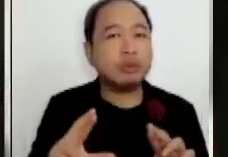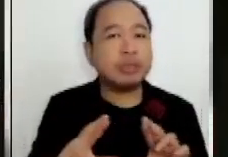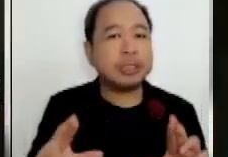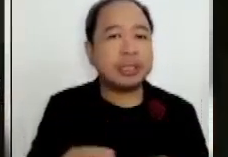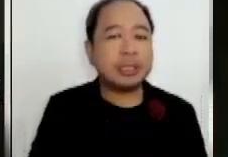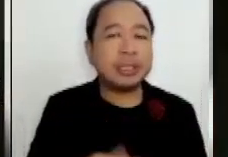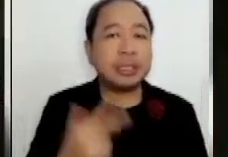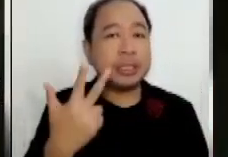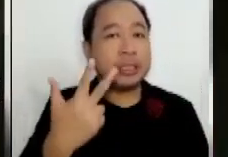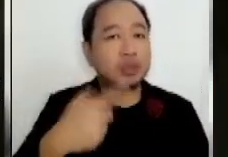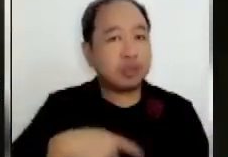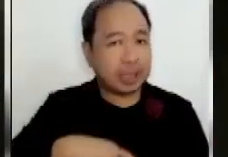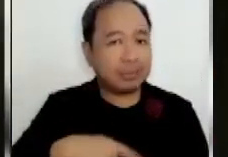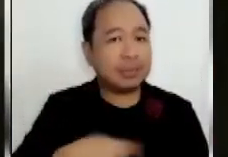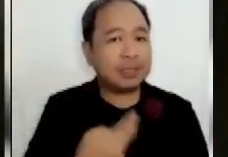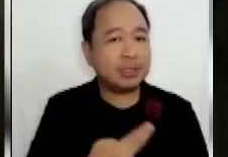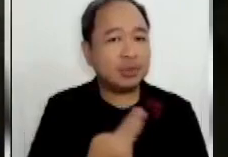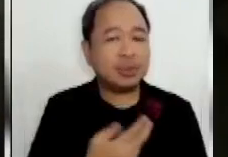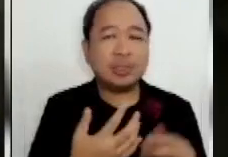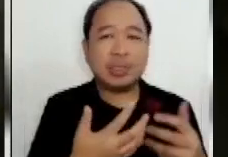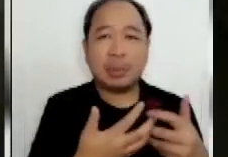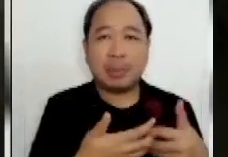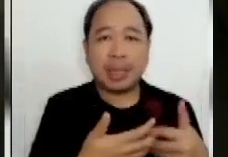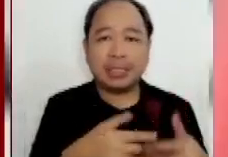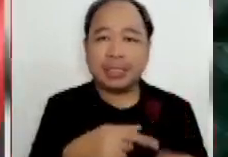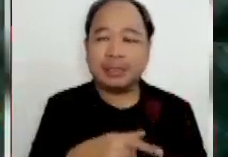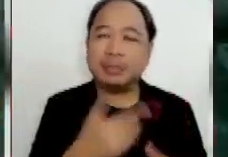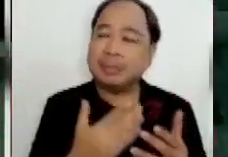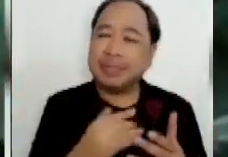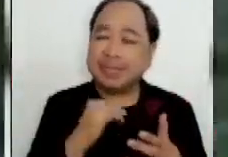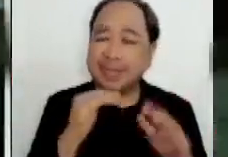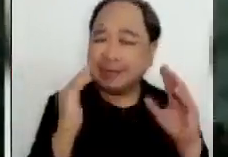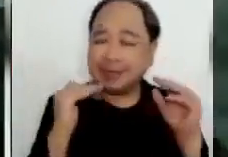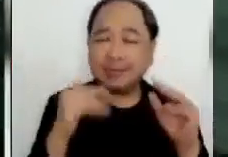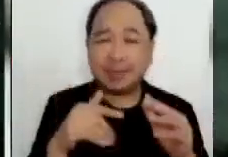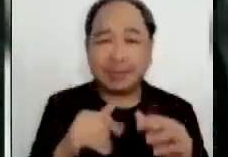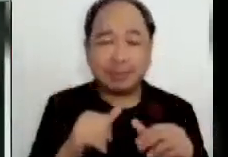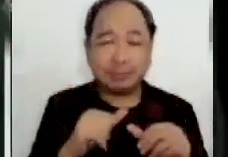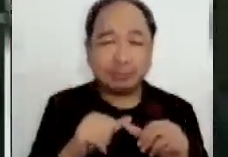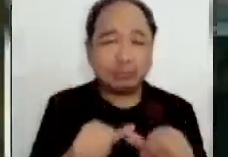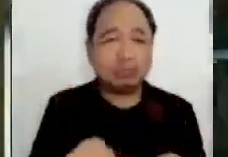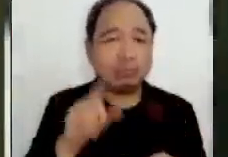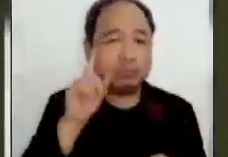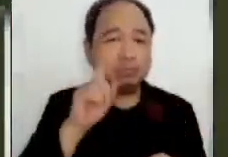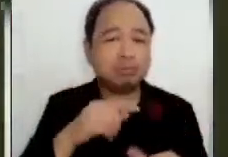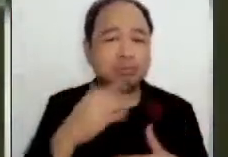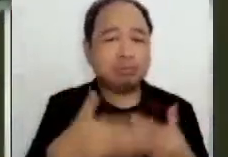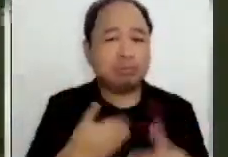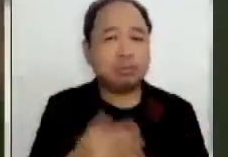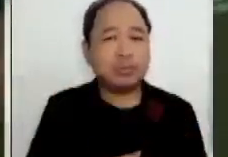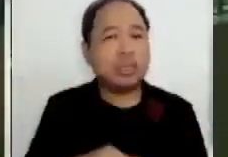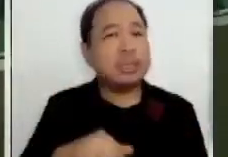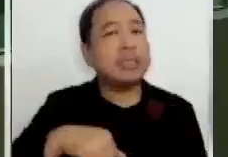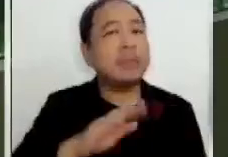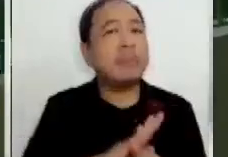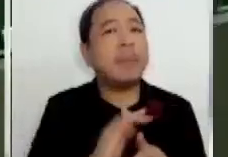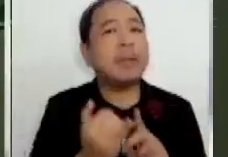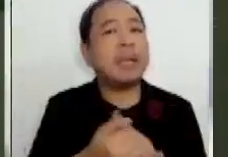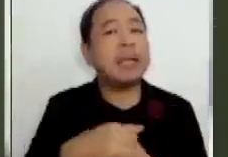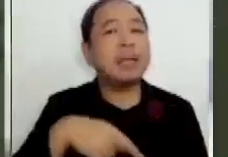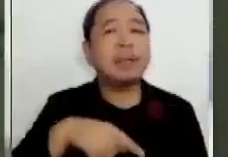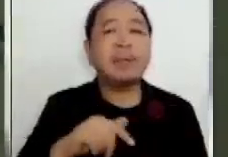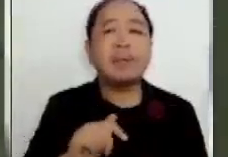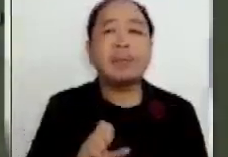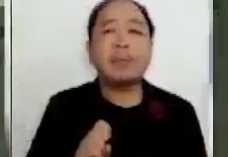Hindi nyo na po talaga aasahan magpe-perform na maayos sa mga makinang yan. Isa itong barangay Pasong Tamo sa tatatlo lamang na barangay sa